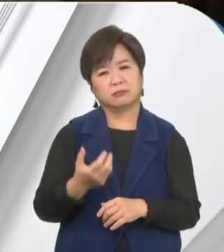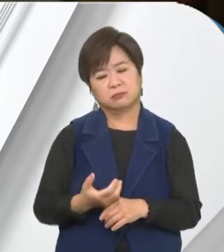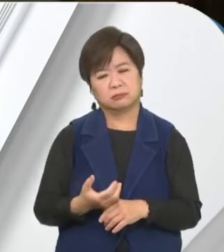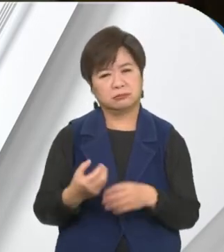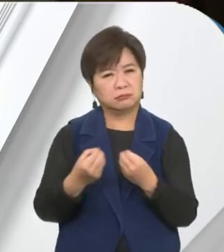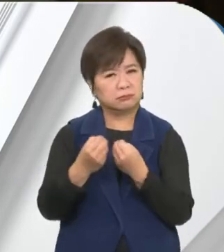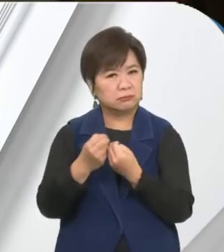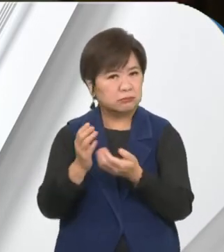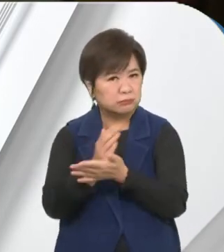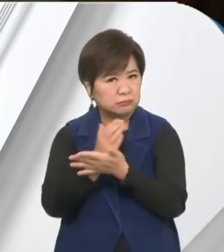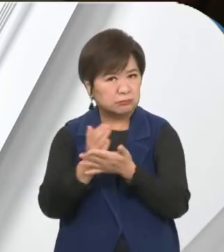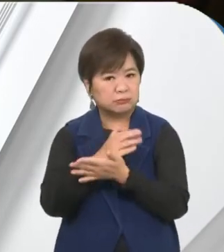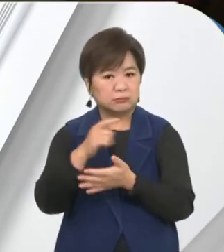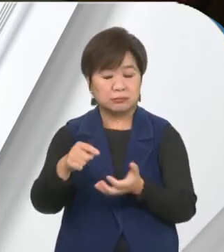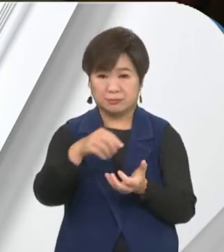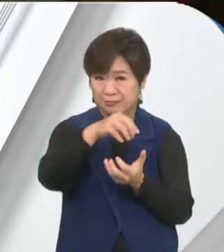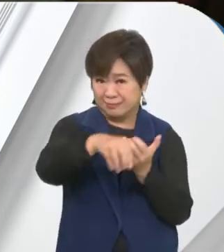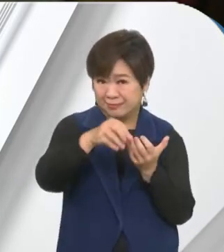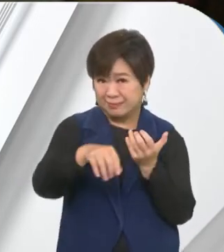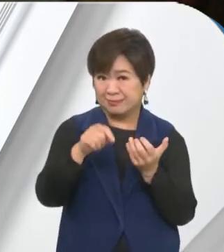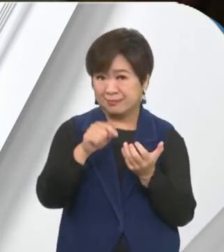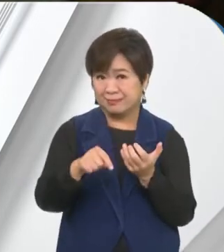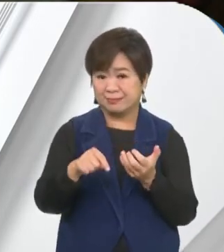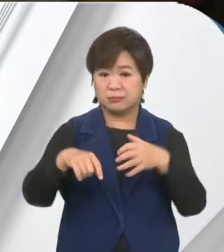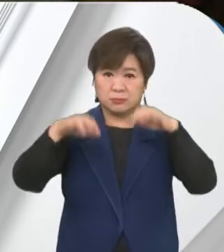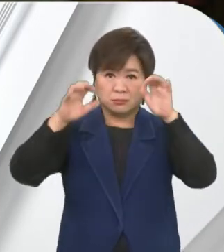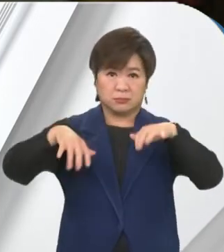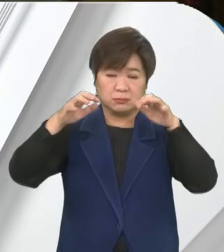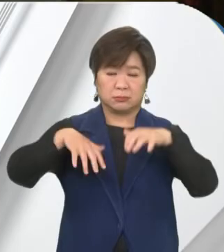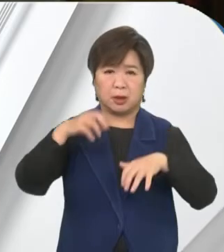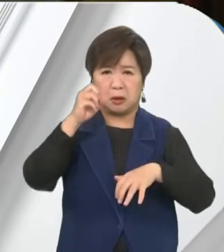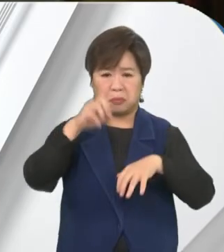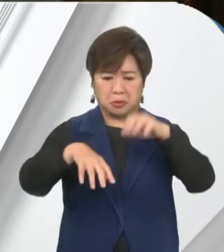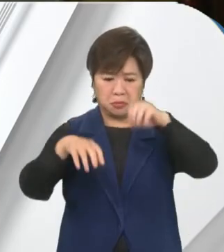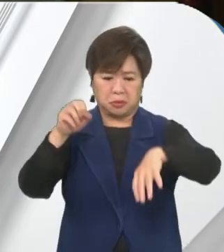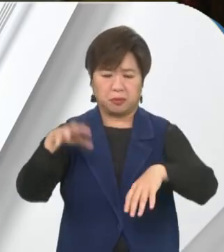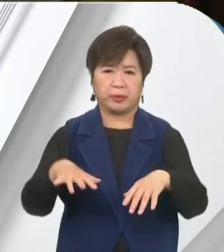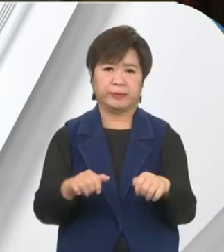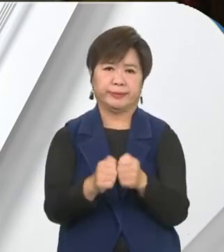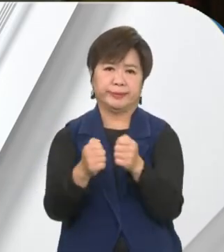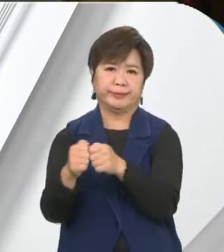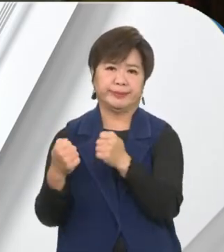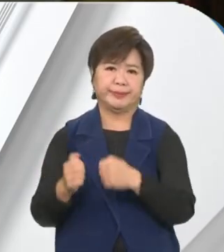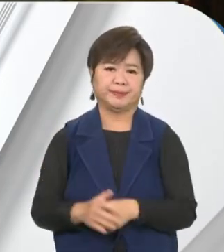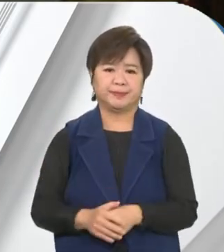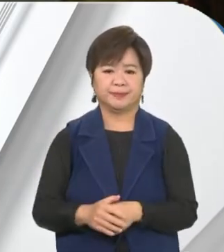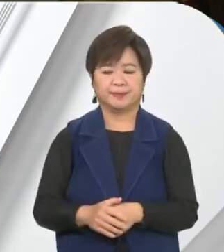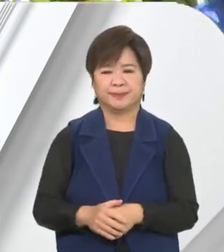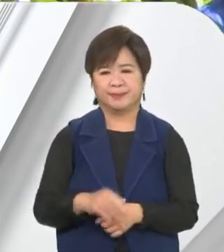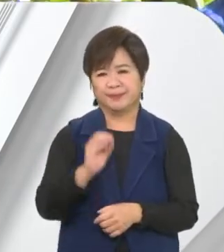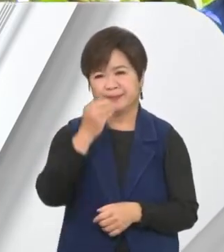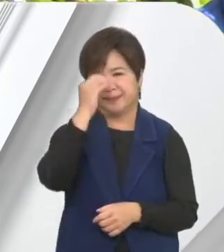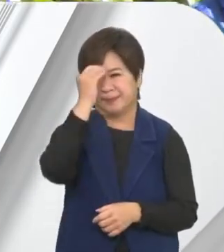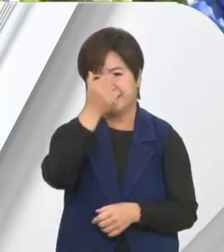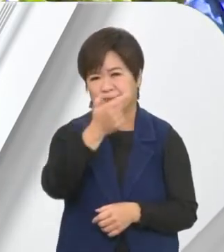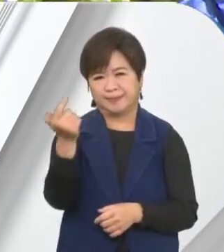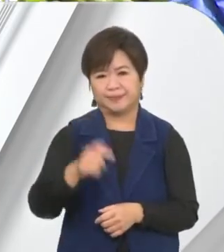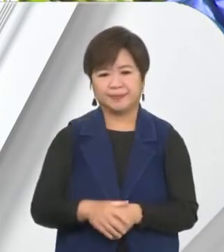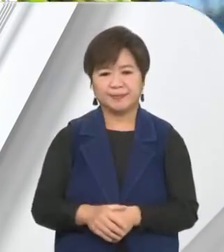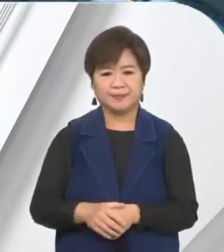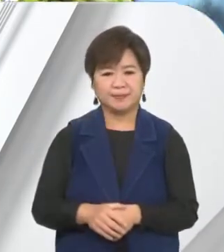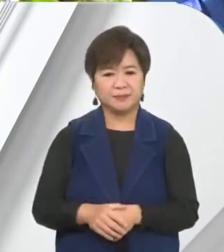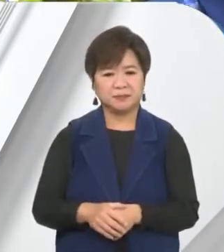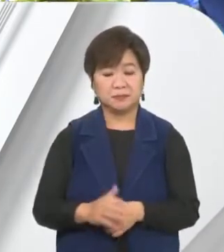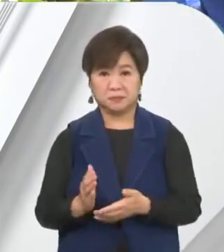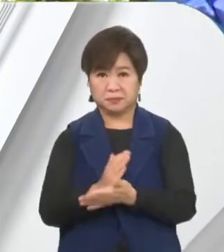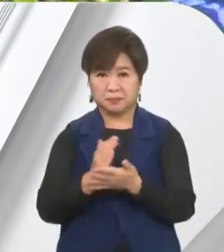年的那个柑橘，因为雨水的落果哈，真的很严重啊。 利用安山三万